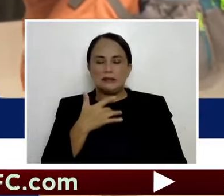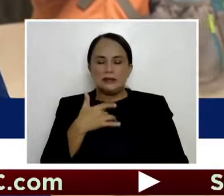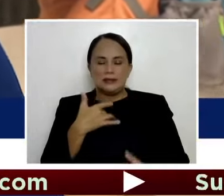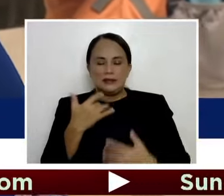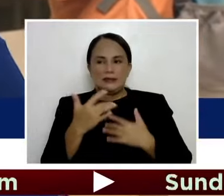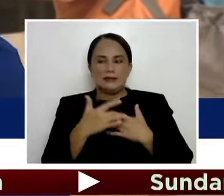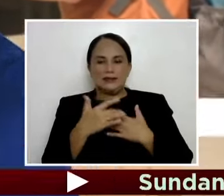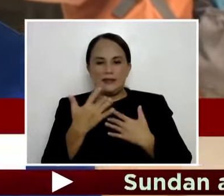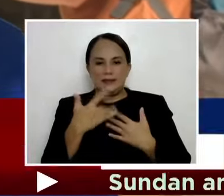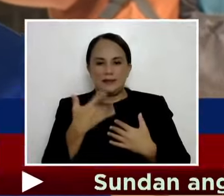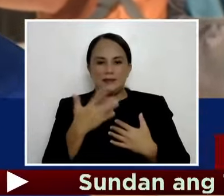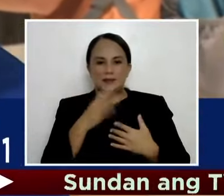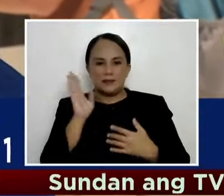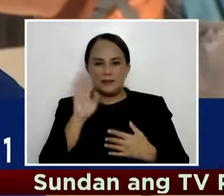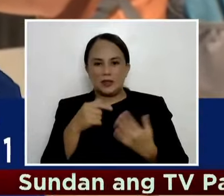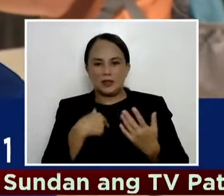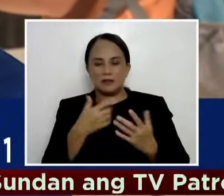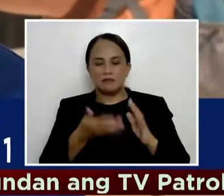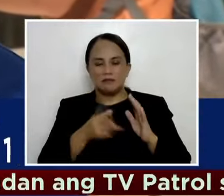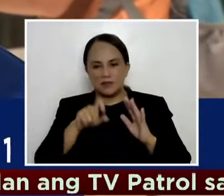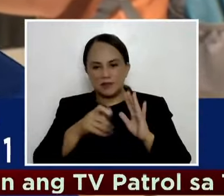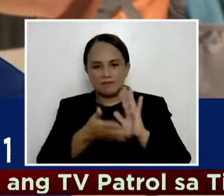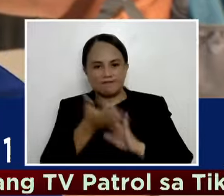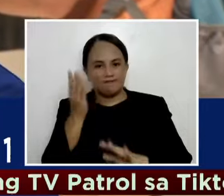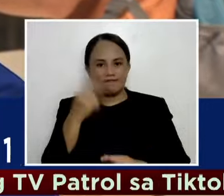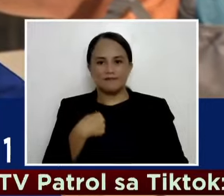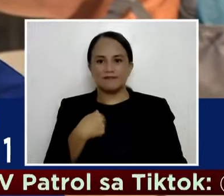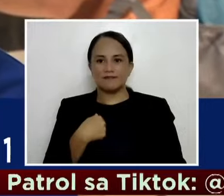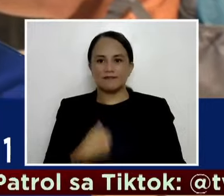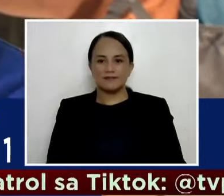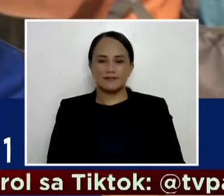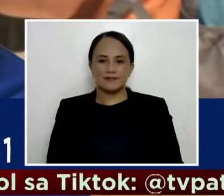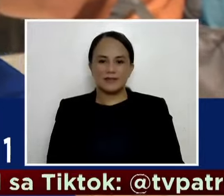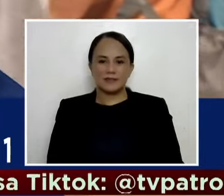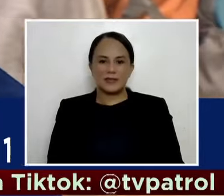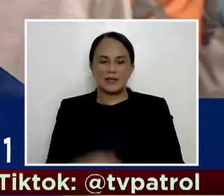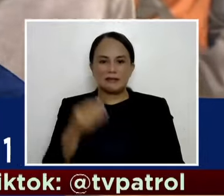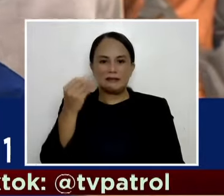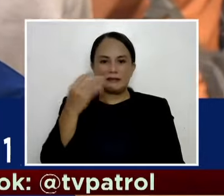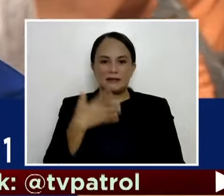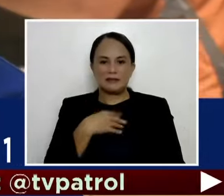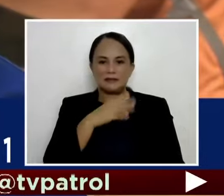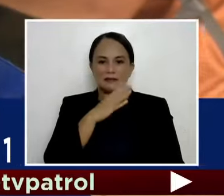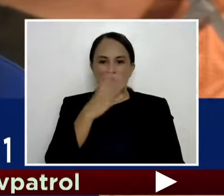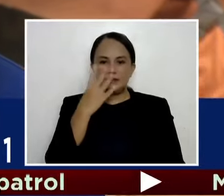pinaparamdam niya, napapauwiin sa tuwing natutulog ako.